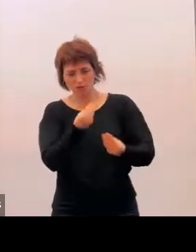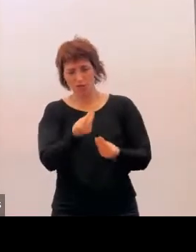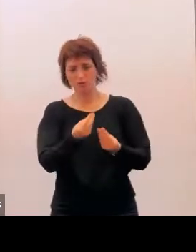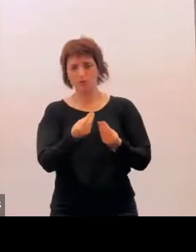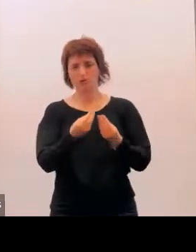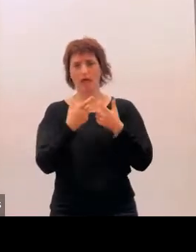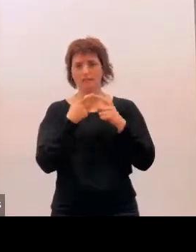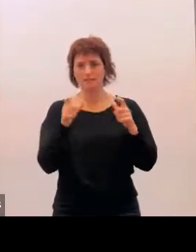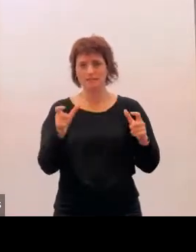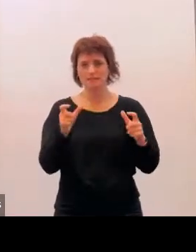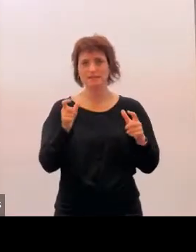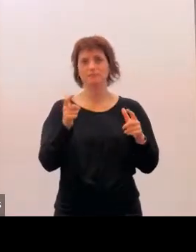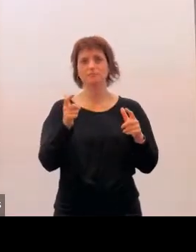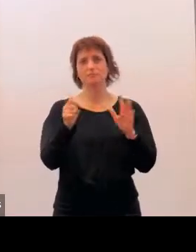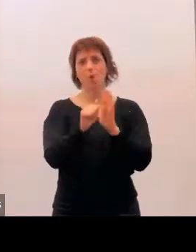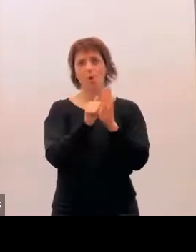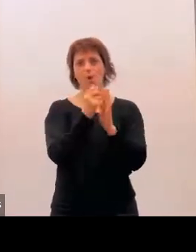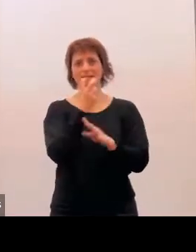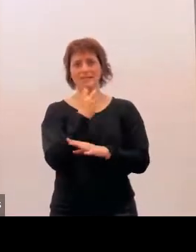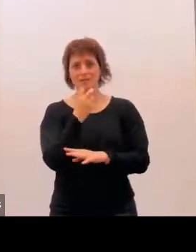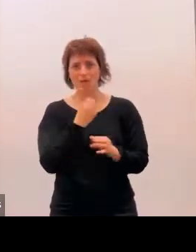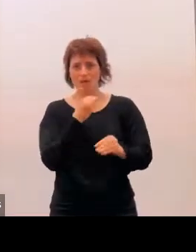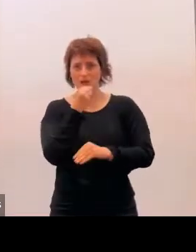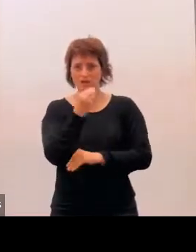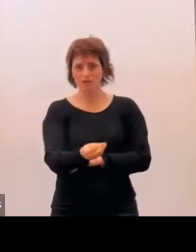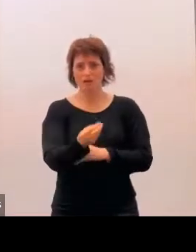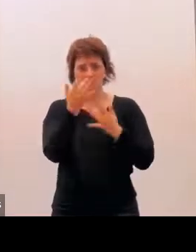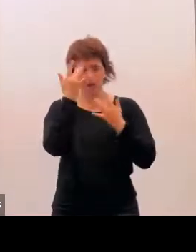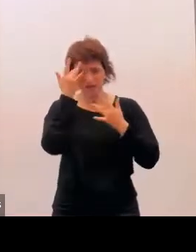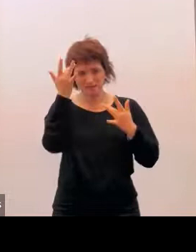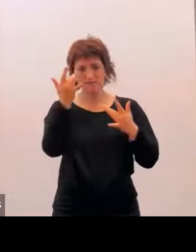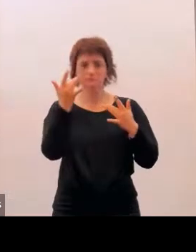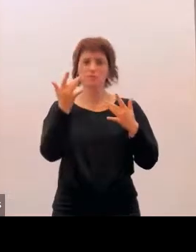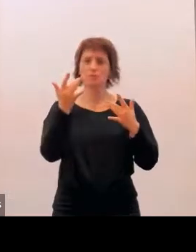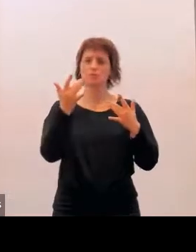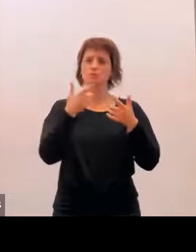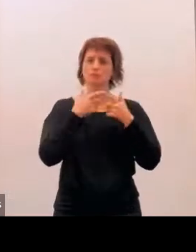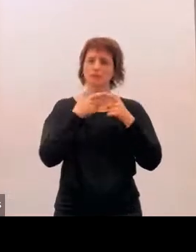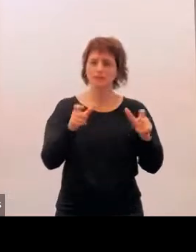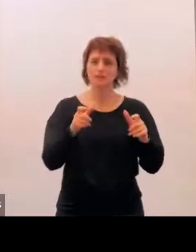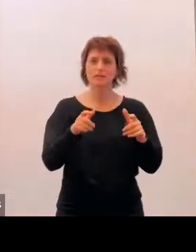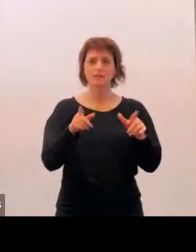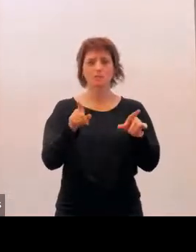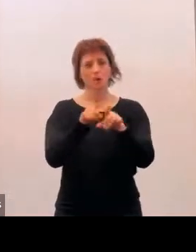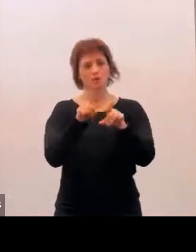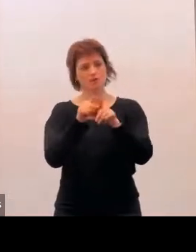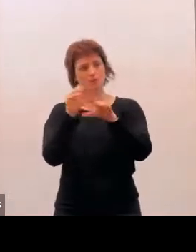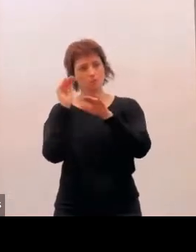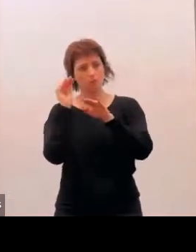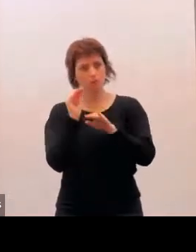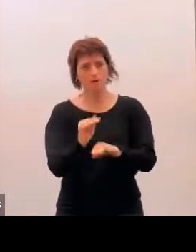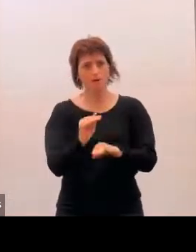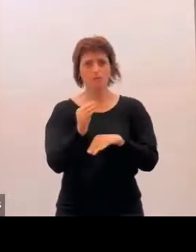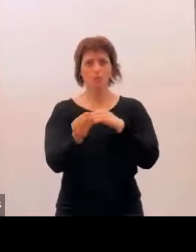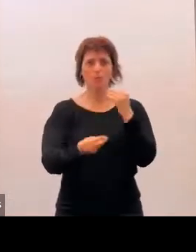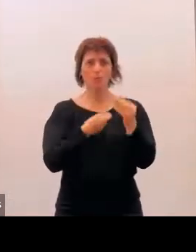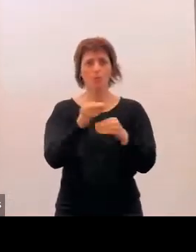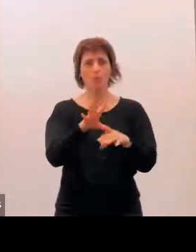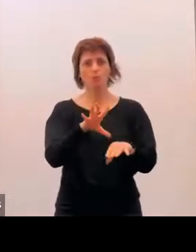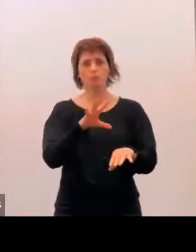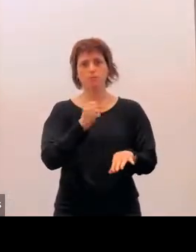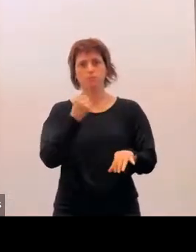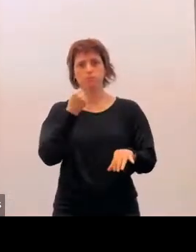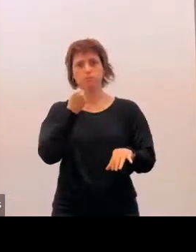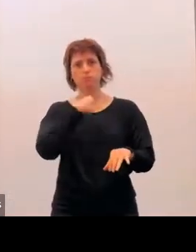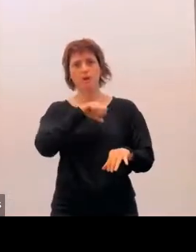citoyenneté, l'accès à la culture, l'accès évidemment à la protection et à la prise en charge de